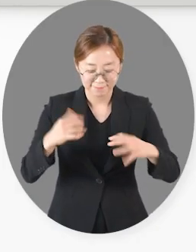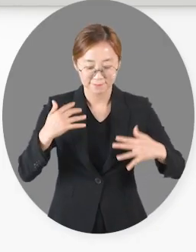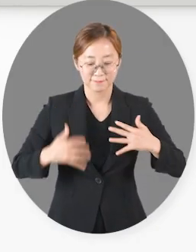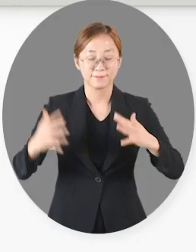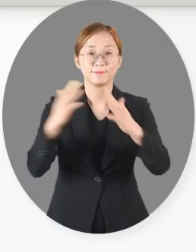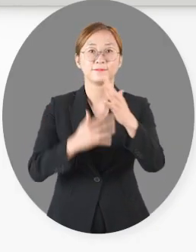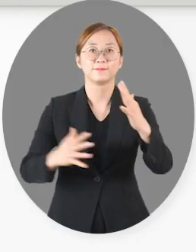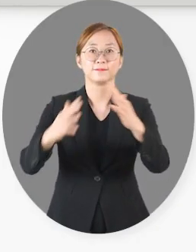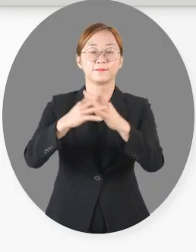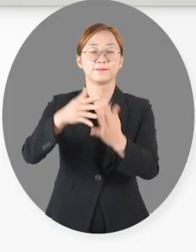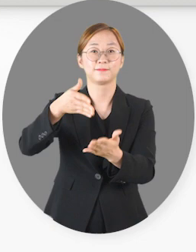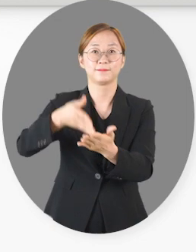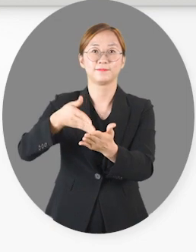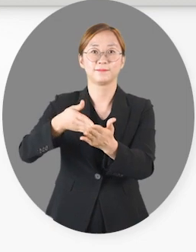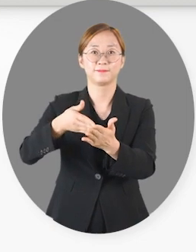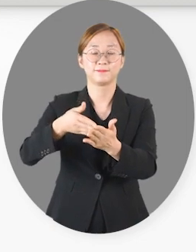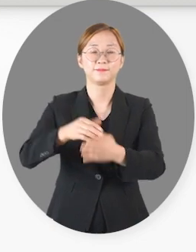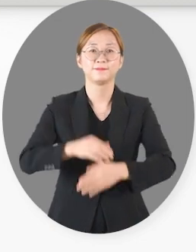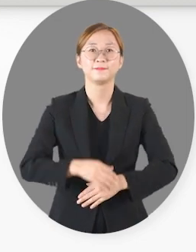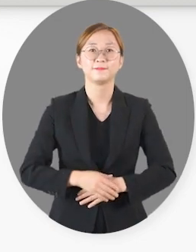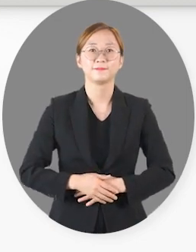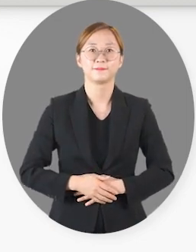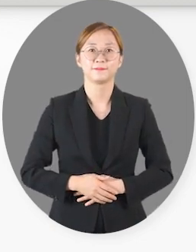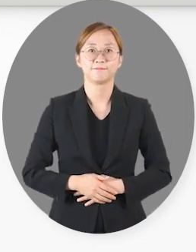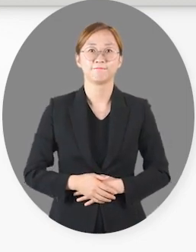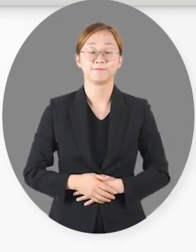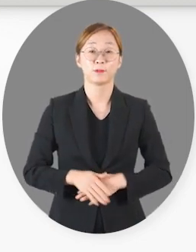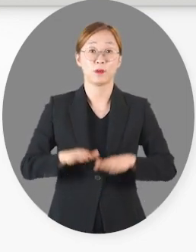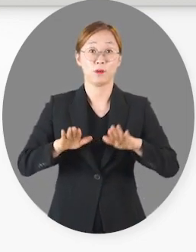여러분 안녕하십니까? 신바람 공주뉴스입니다.